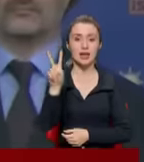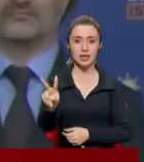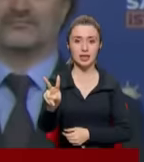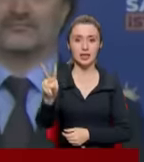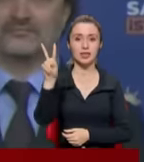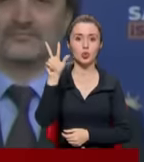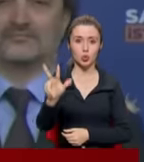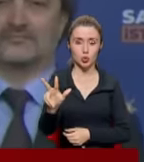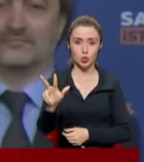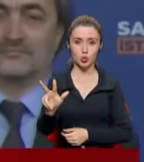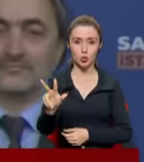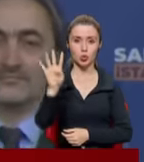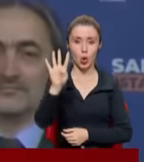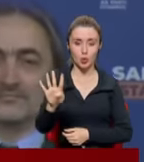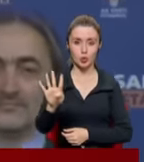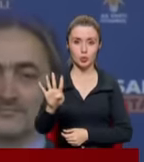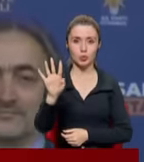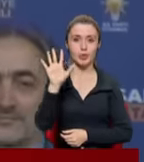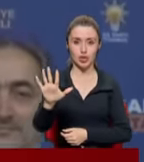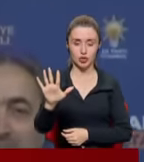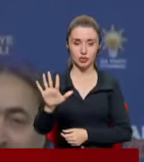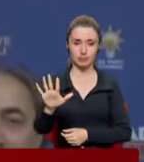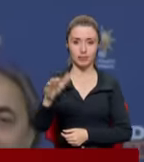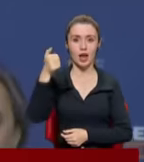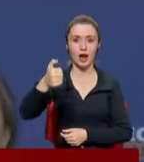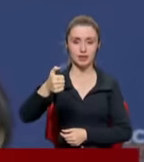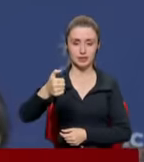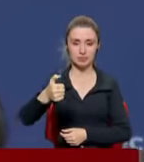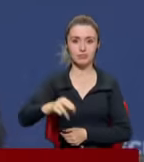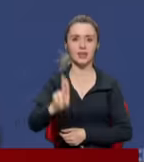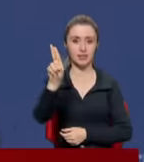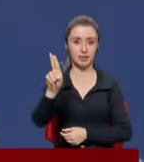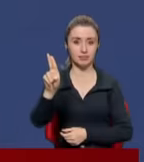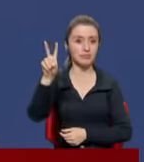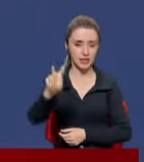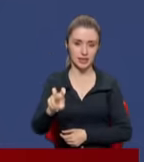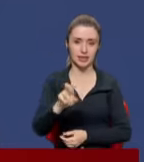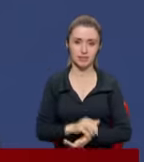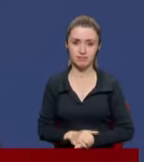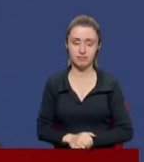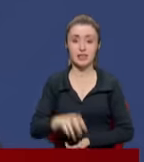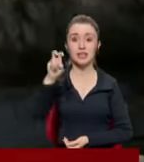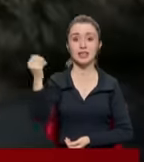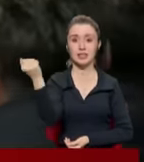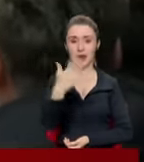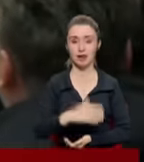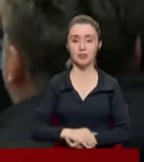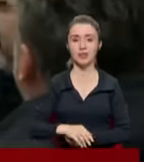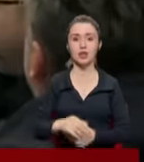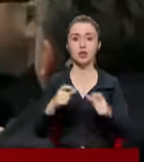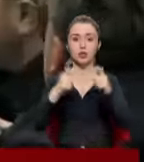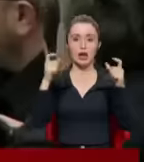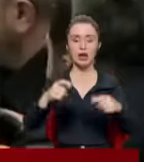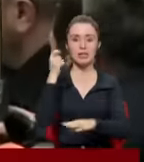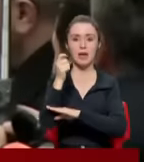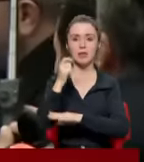2 3 4 5 6 7 8 8 Sultangazi'deki